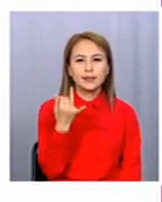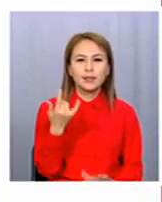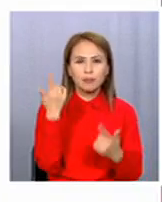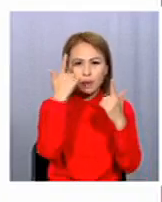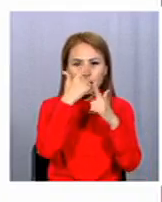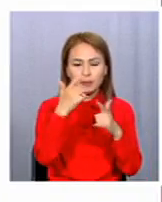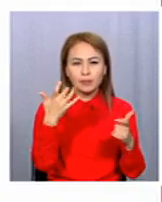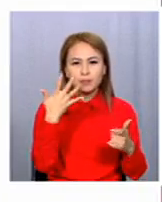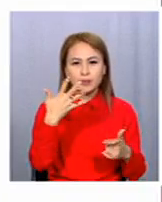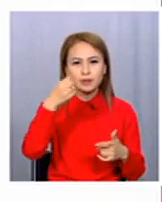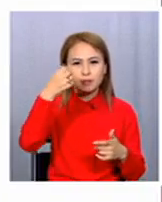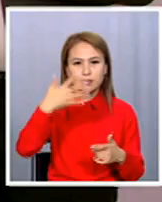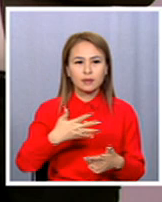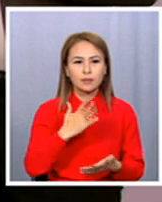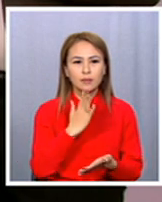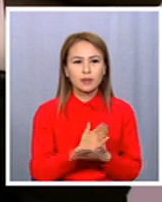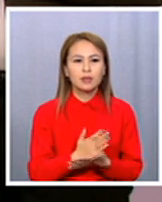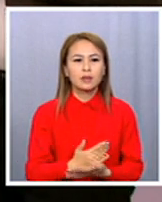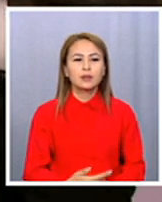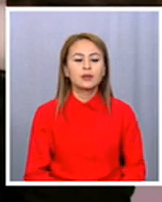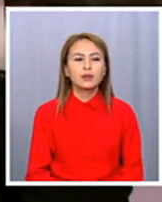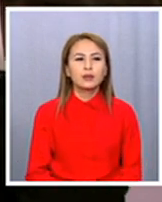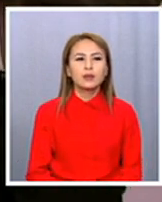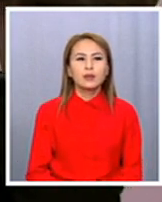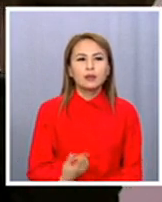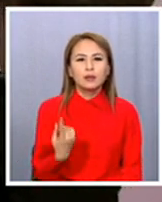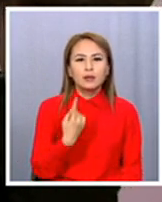5 мәлімет айтатын боламын. Бірінші мәлімет.